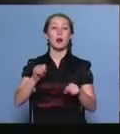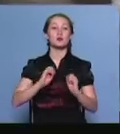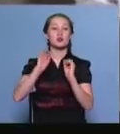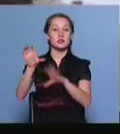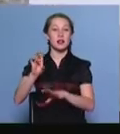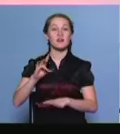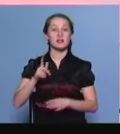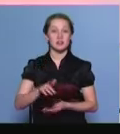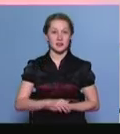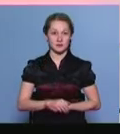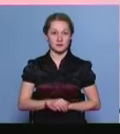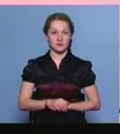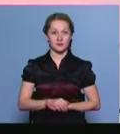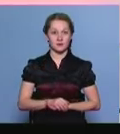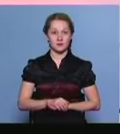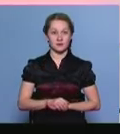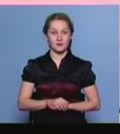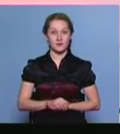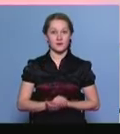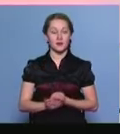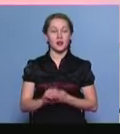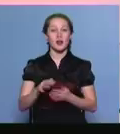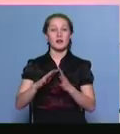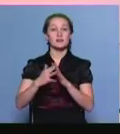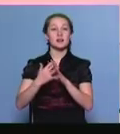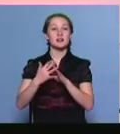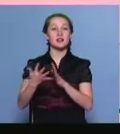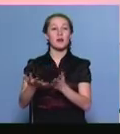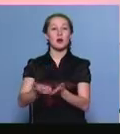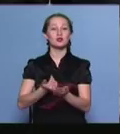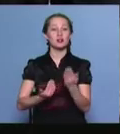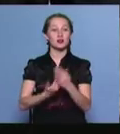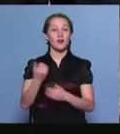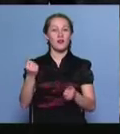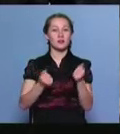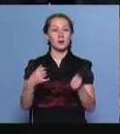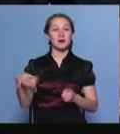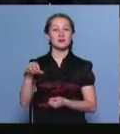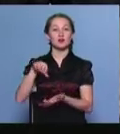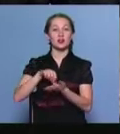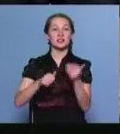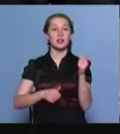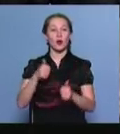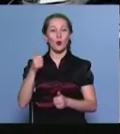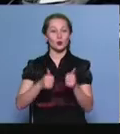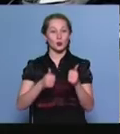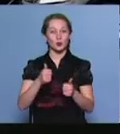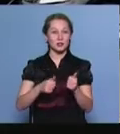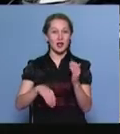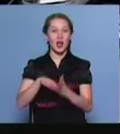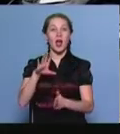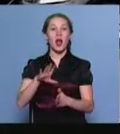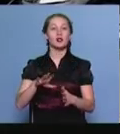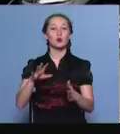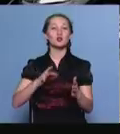обильных осадков. 9 сельских поселений получили новые автомобили. Все они участники конкурса «Лучшее муниципальное образование».